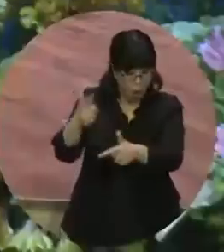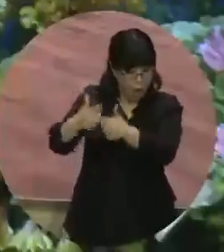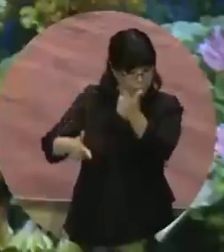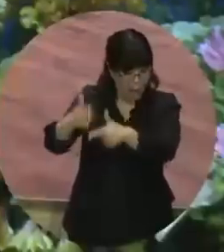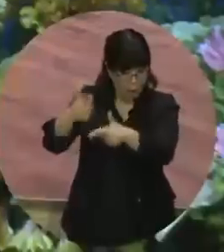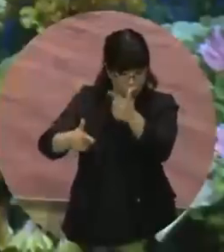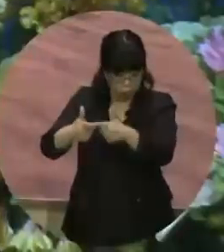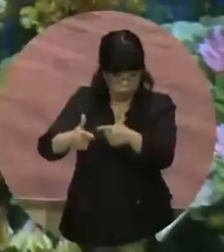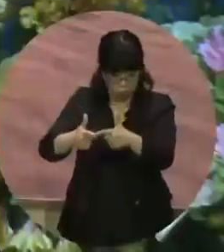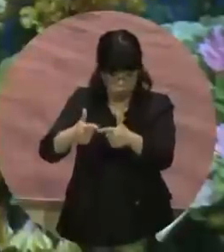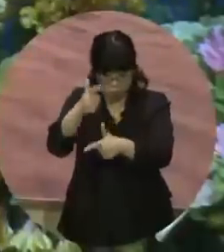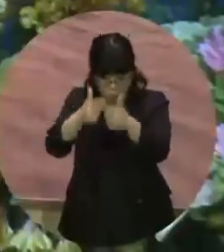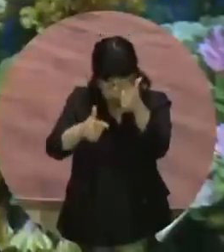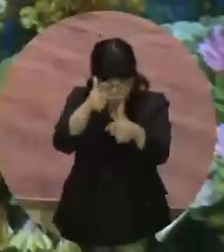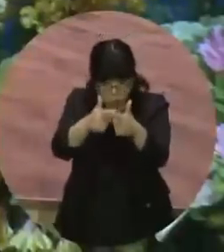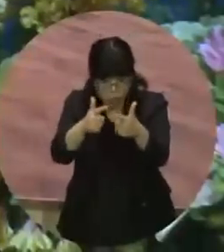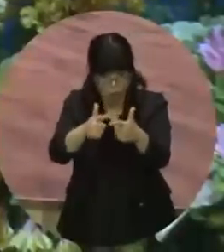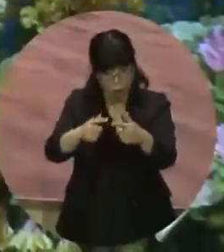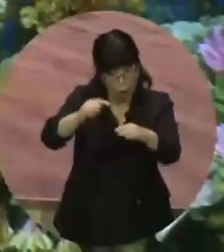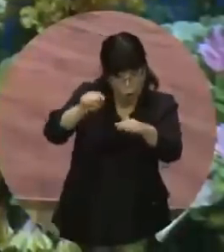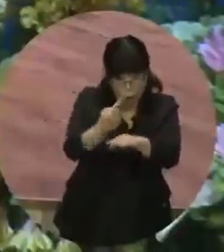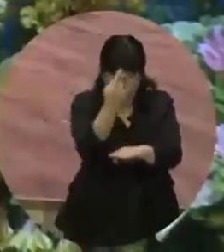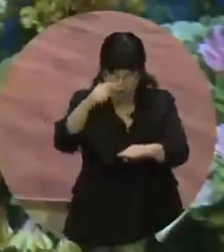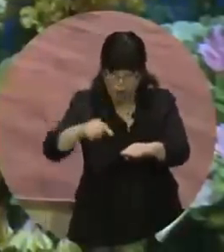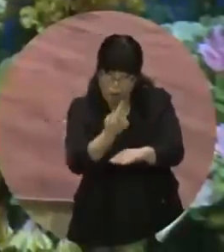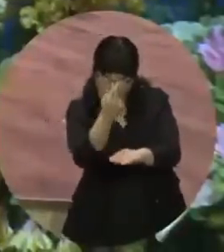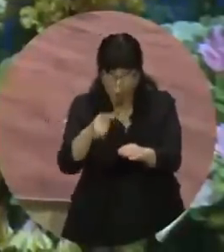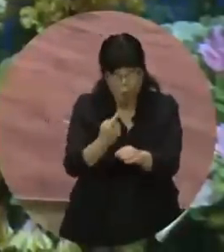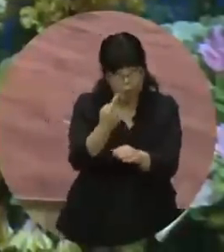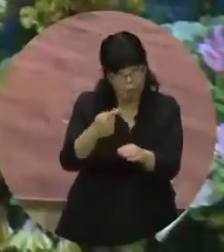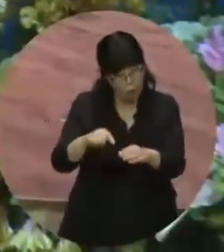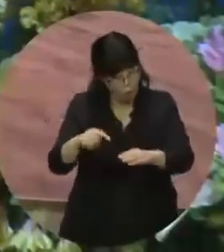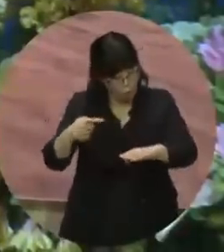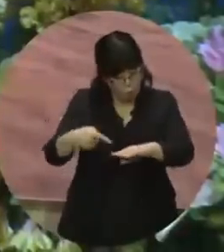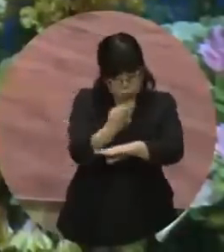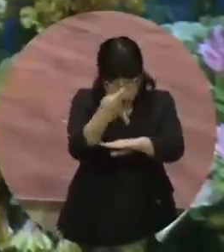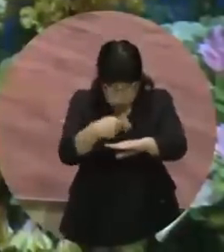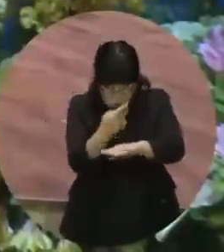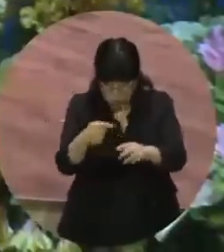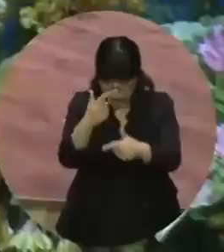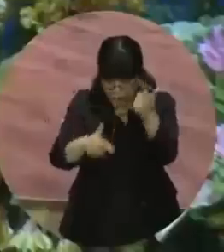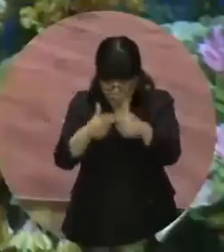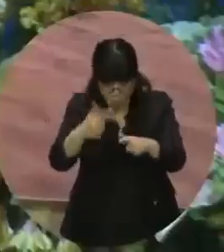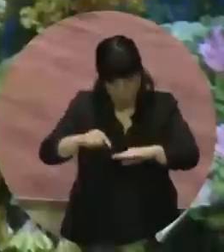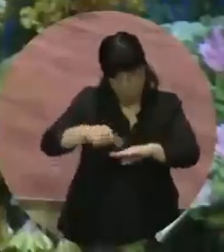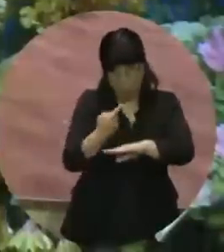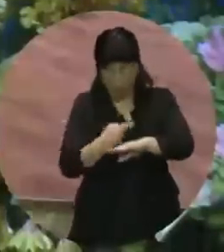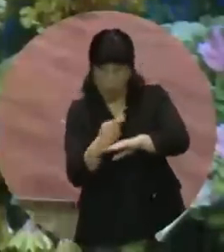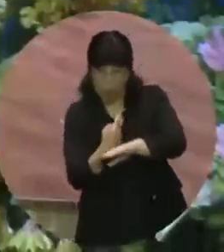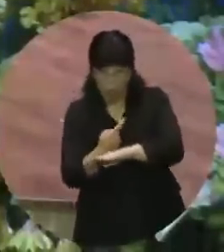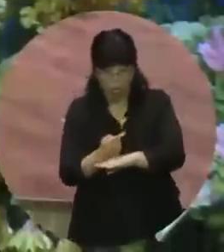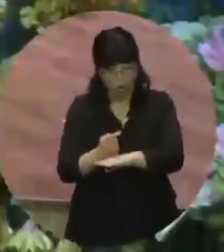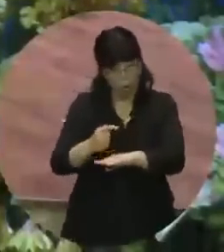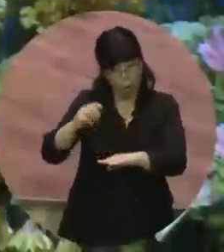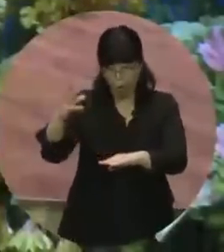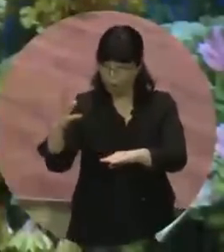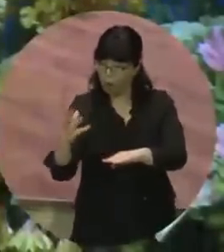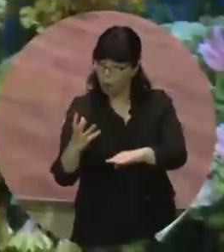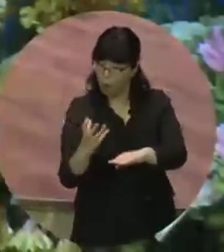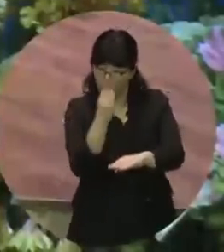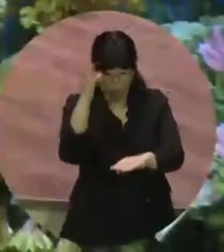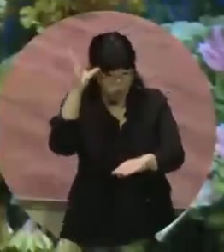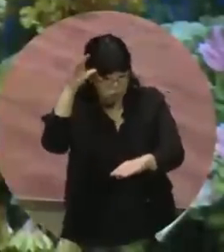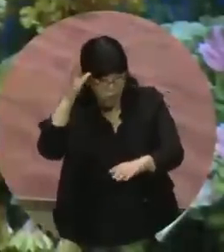보았어요. 그 한 이 여행자가 보니까 신기해. 나무, 썩은 나무를 가지고 착착착착착착 보고